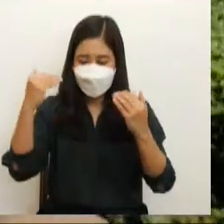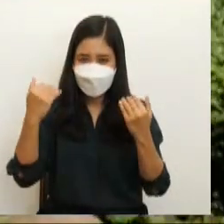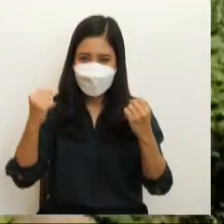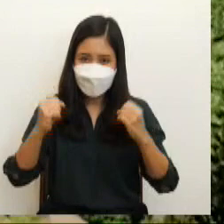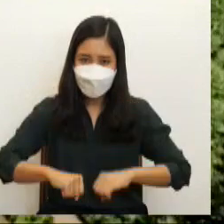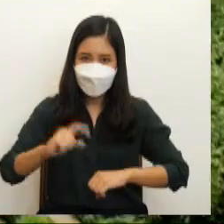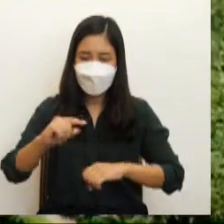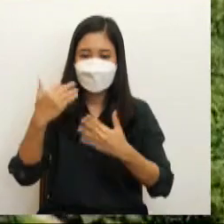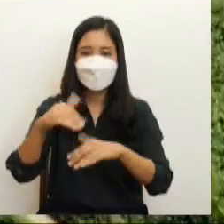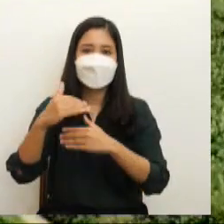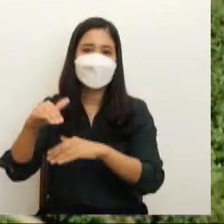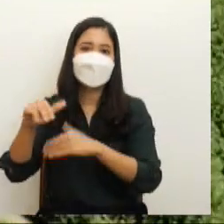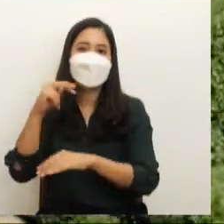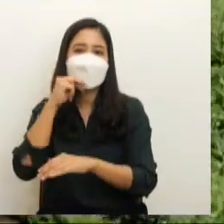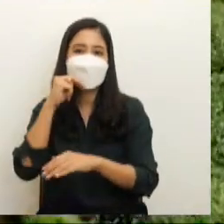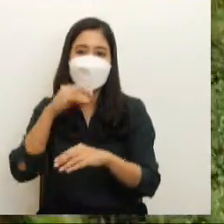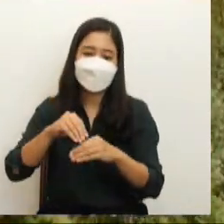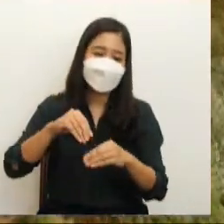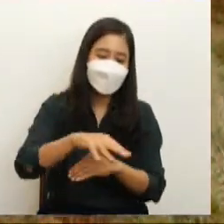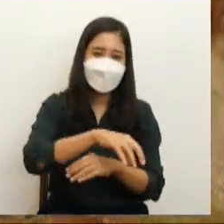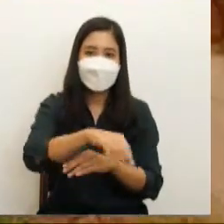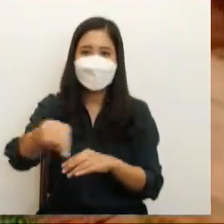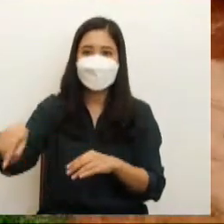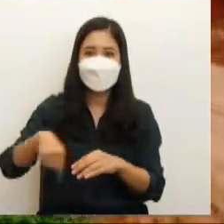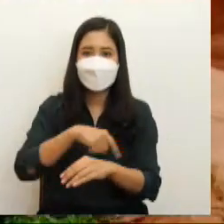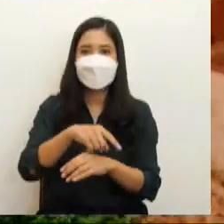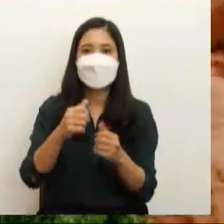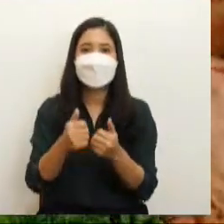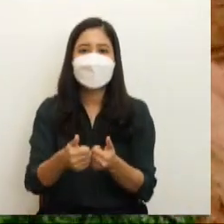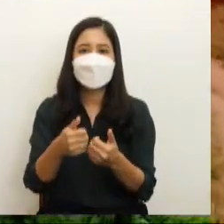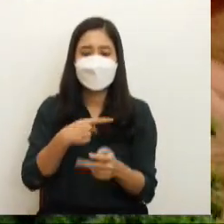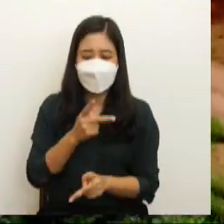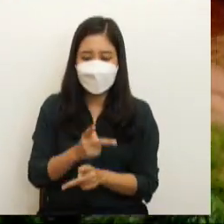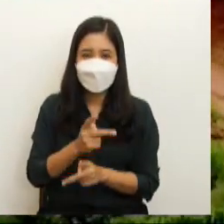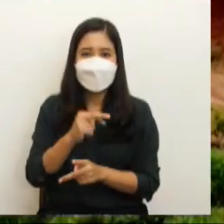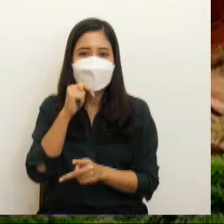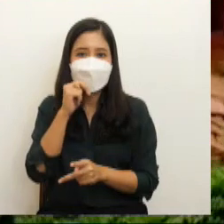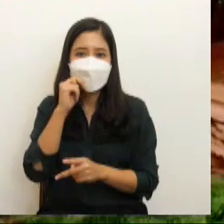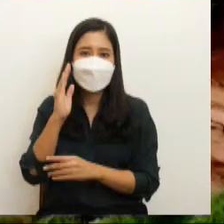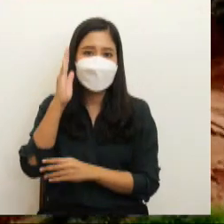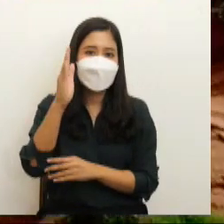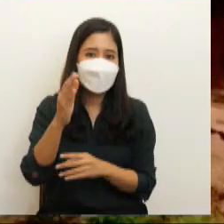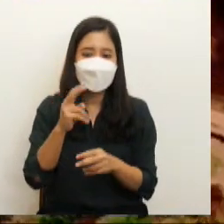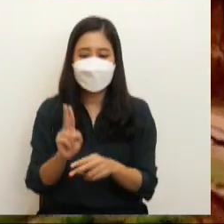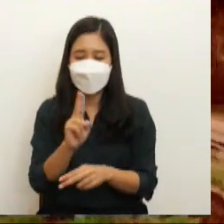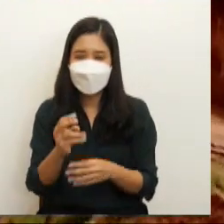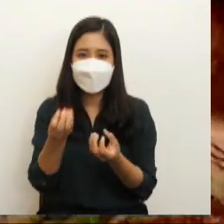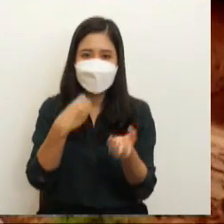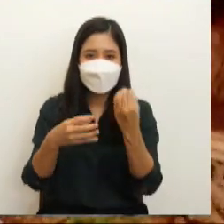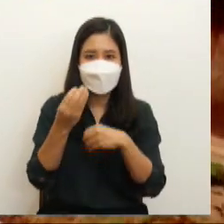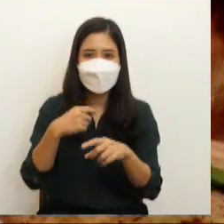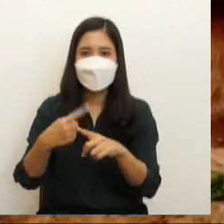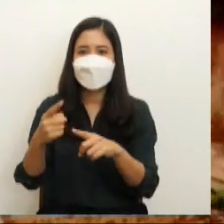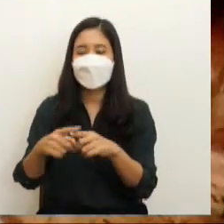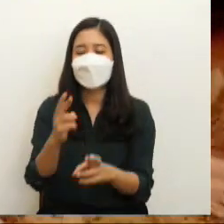าะปลูกในช่วงฤดูฝน 1,200 ไร่และสำรองน้ำไว้ใช้เพื่อการอุปโภคบริโภครักษาระบบ